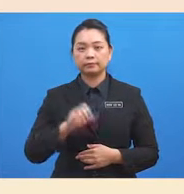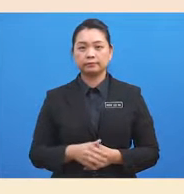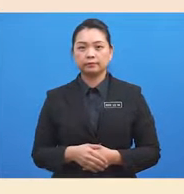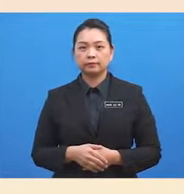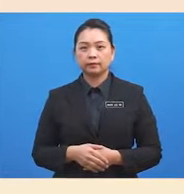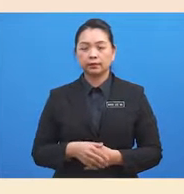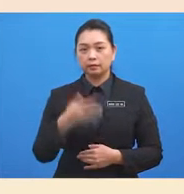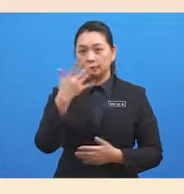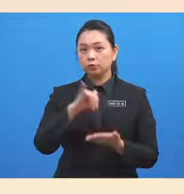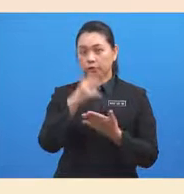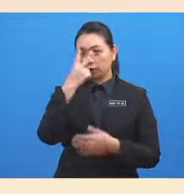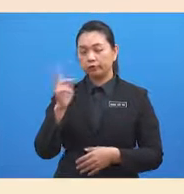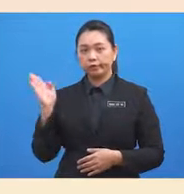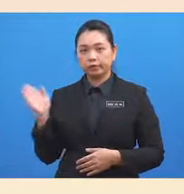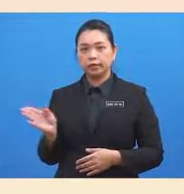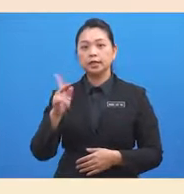Lebuh Raya Kesas,